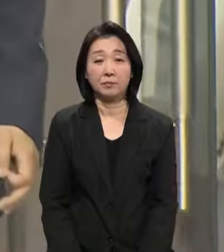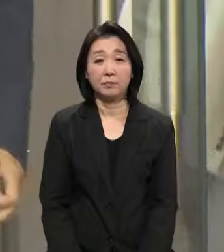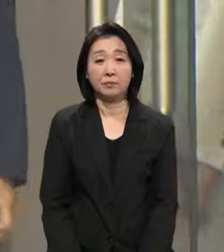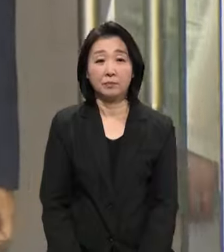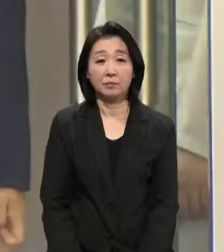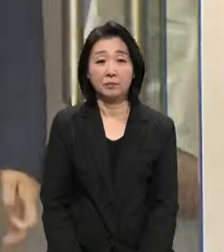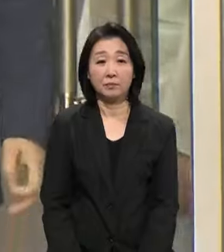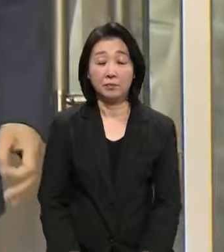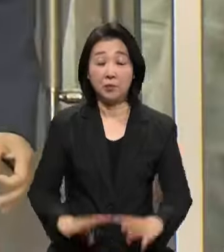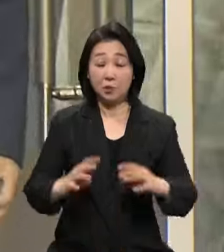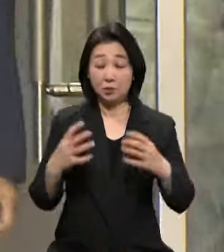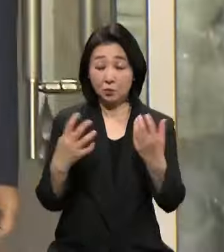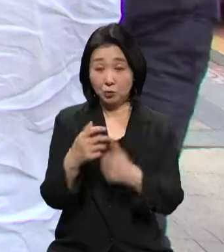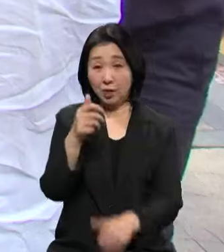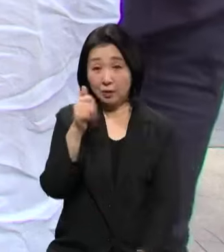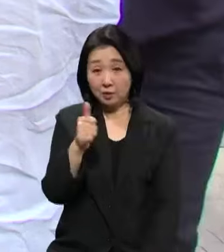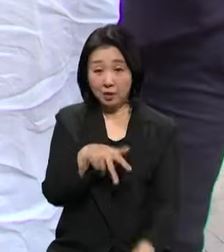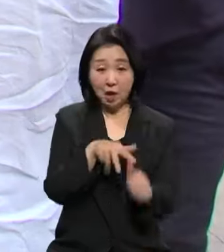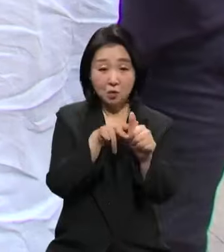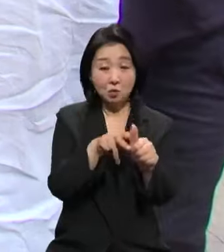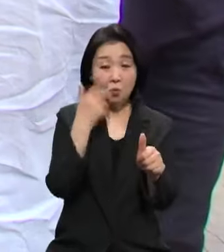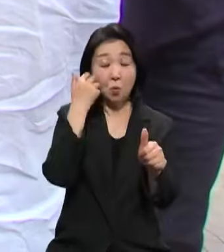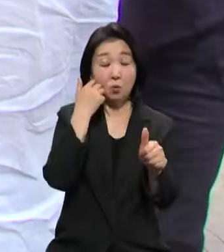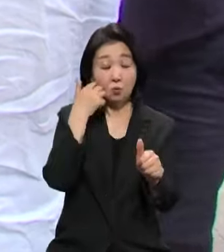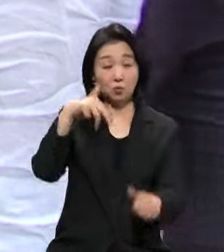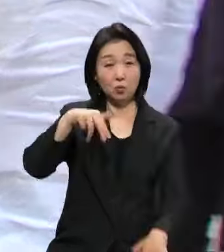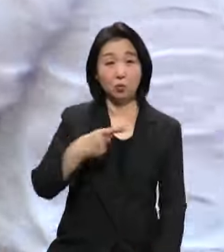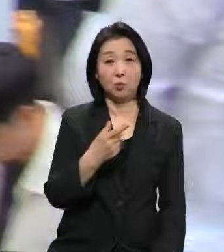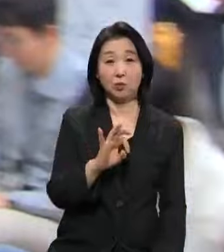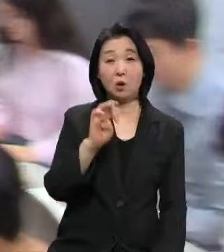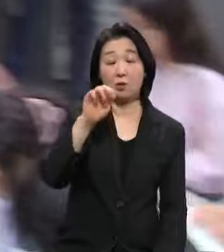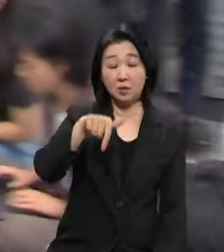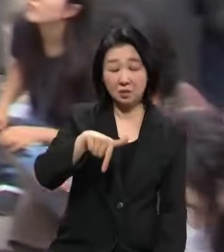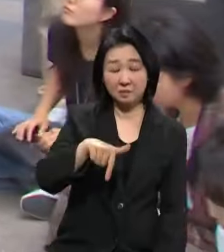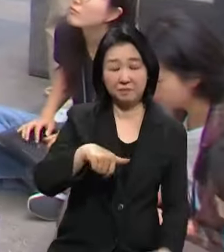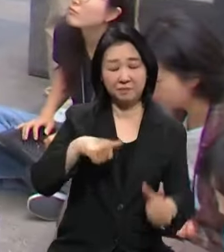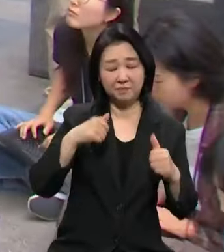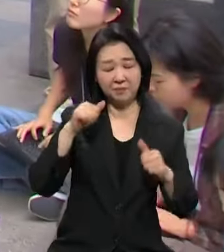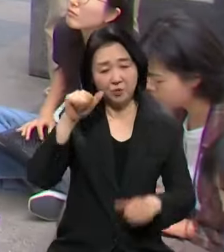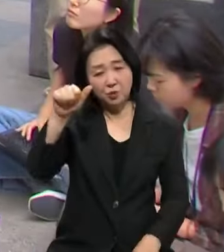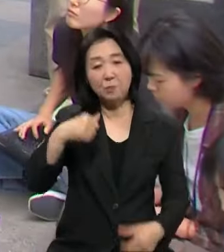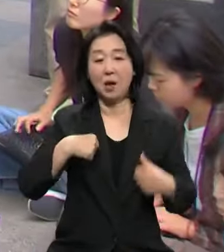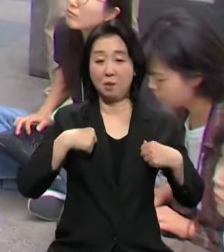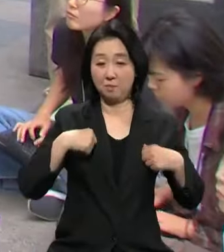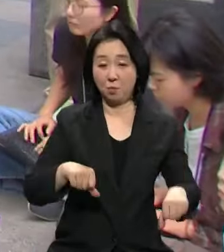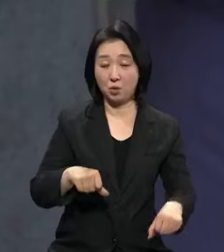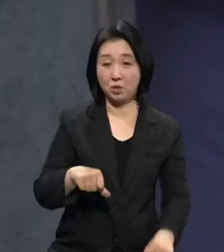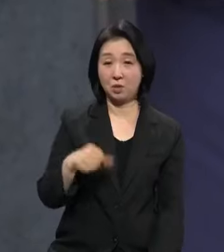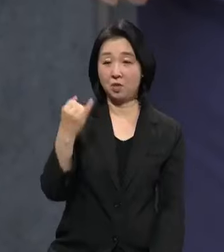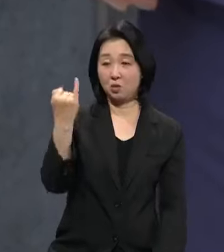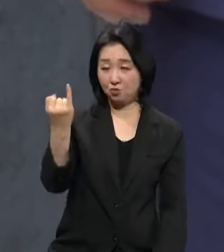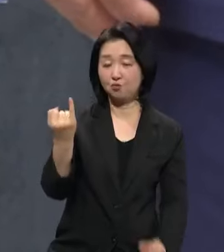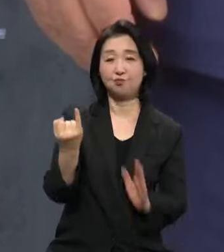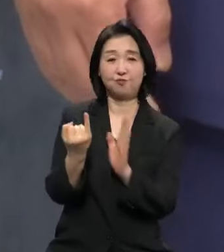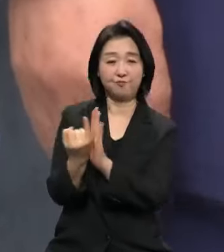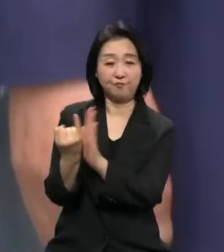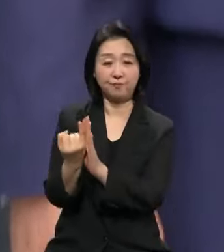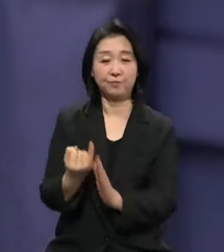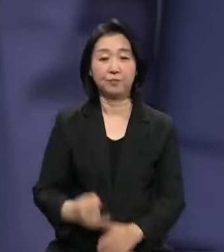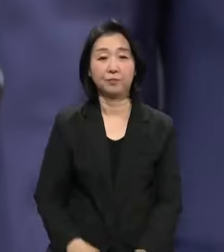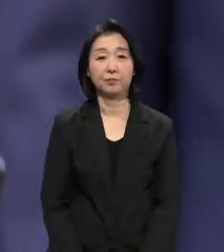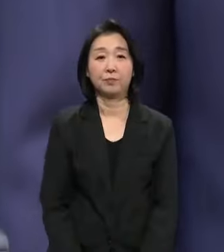국회의장 후보로 나섰던 선의 조정식 의원은 출마의사를 접고 추미 당선자에게 힘을 실어